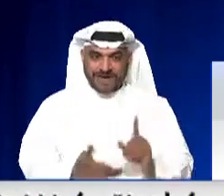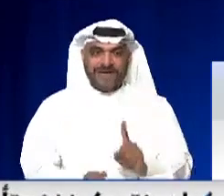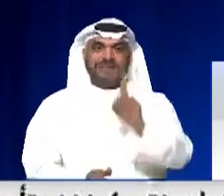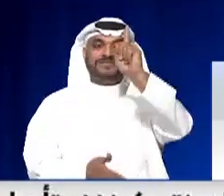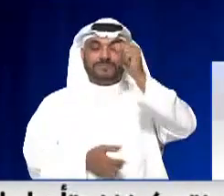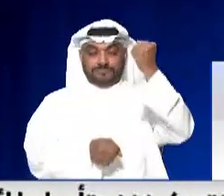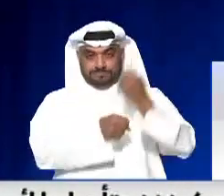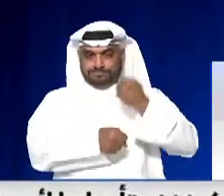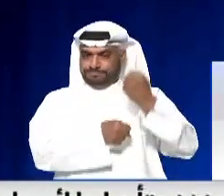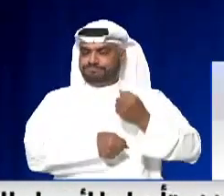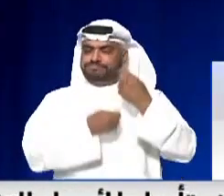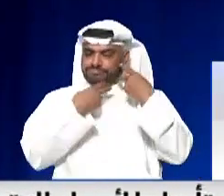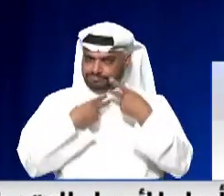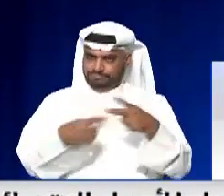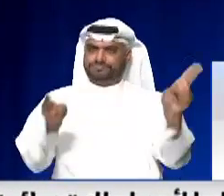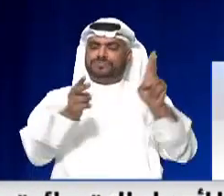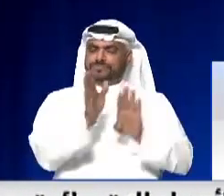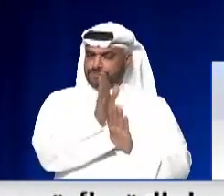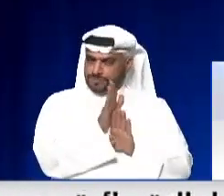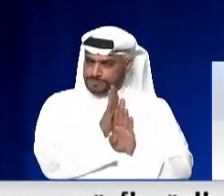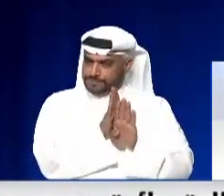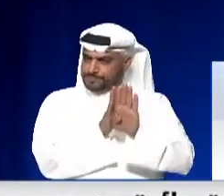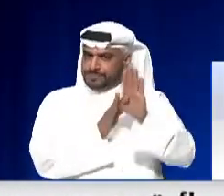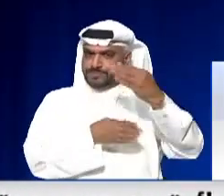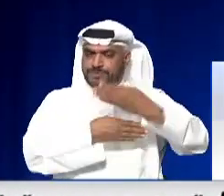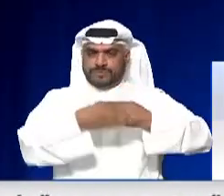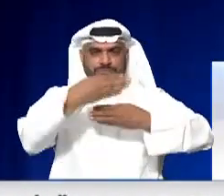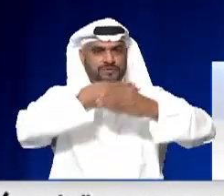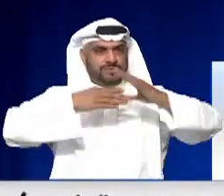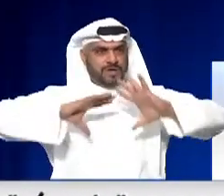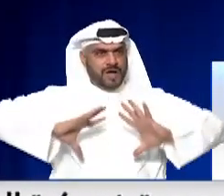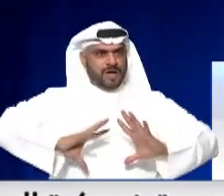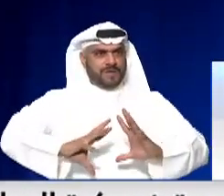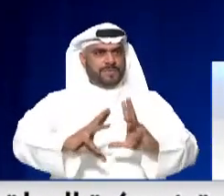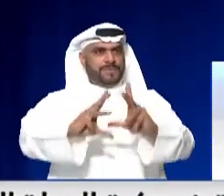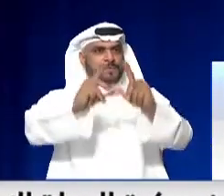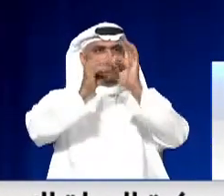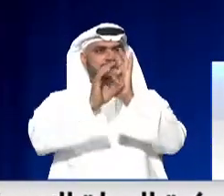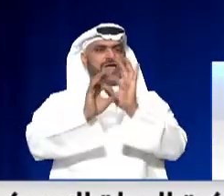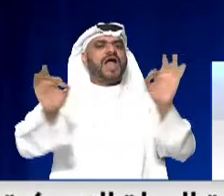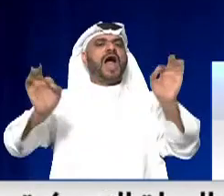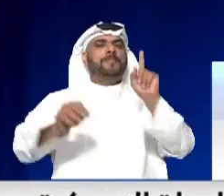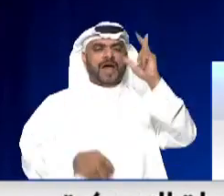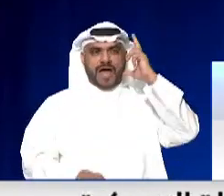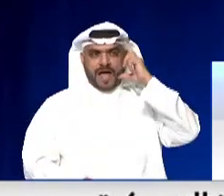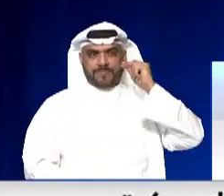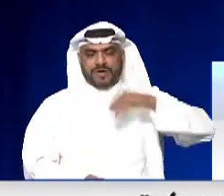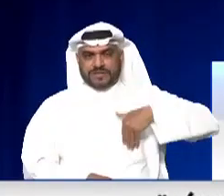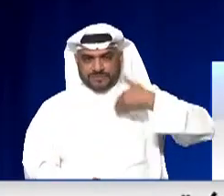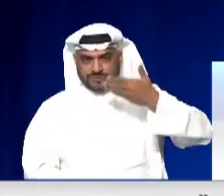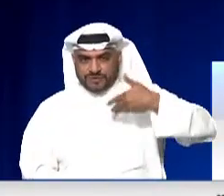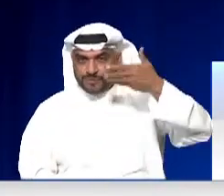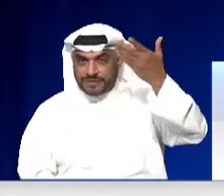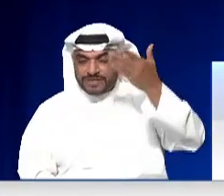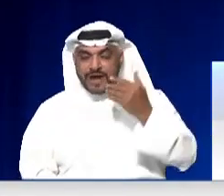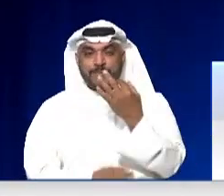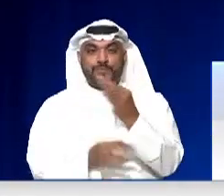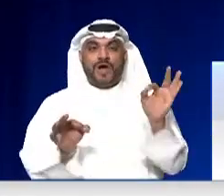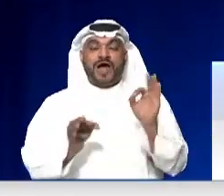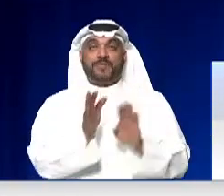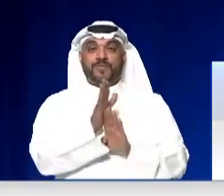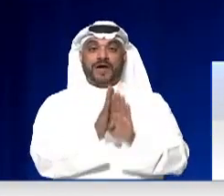لأداء متطلبات منصبه الرفيع والإسهام في تحقيق المزيد مما يتطلع إليه البلد الشقيق من